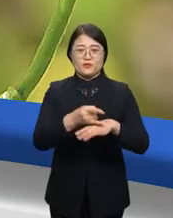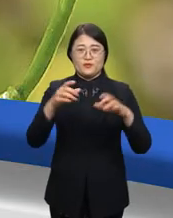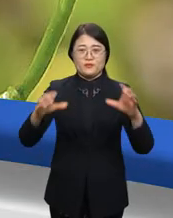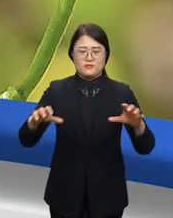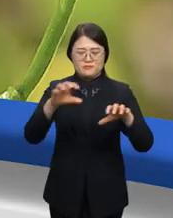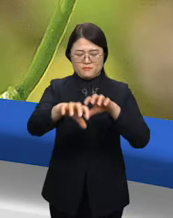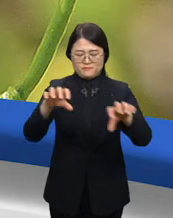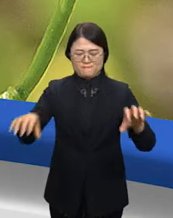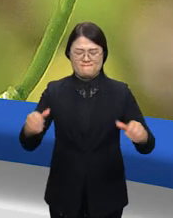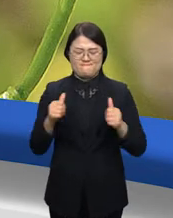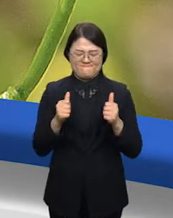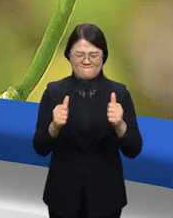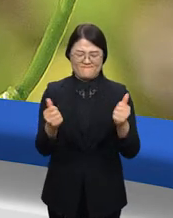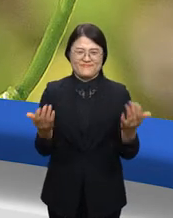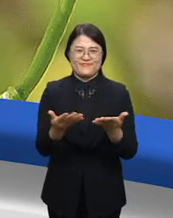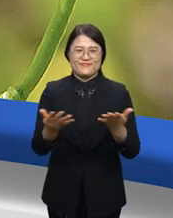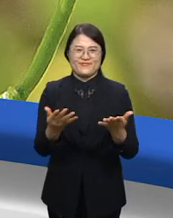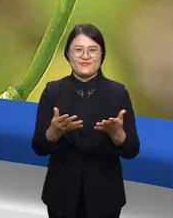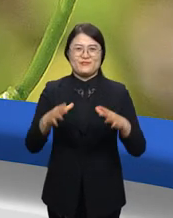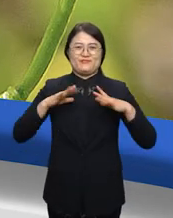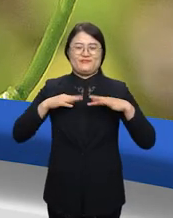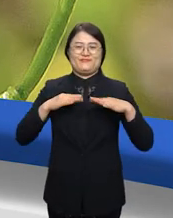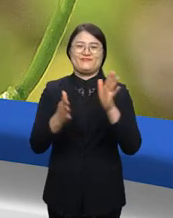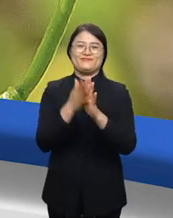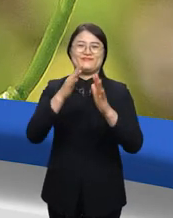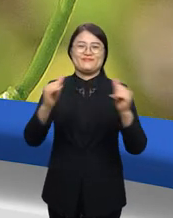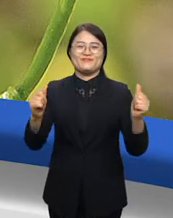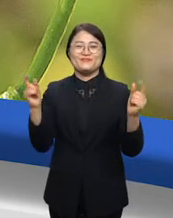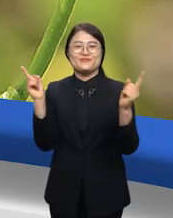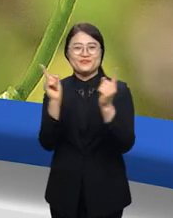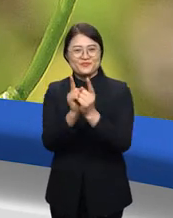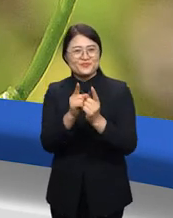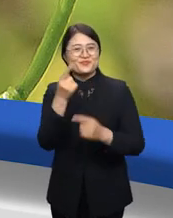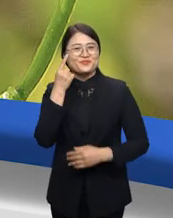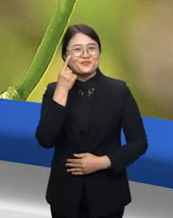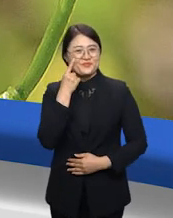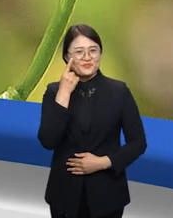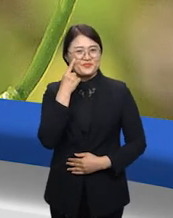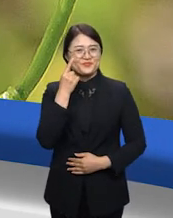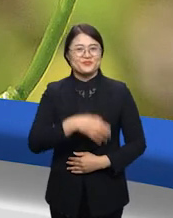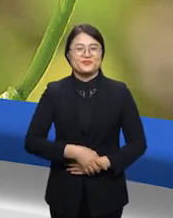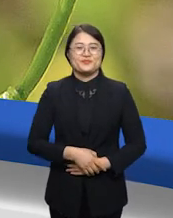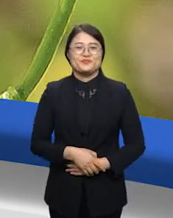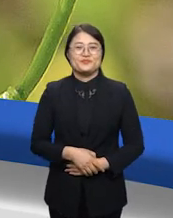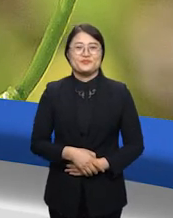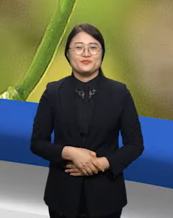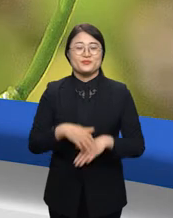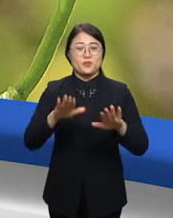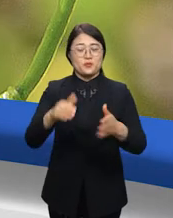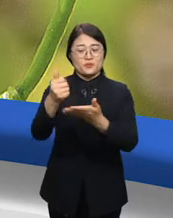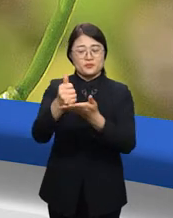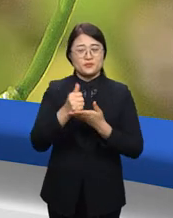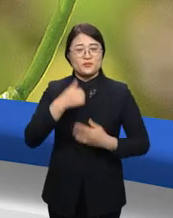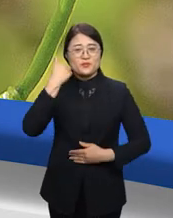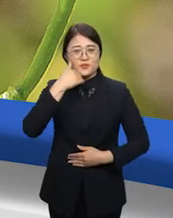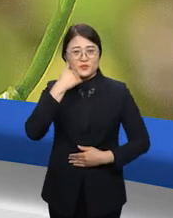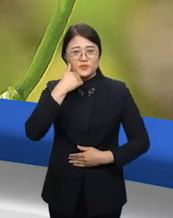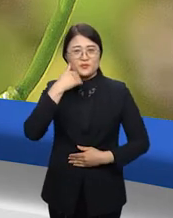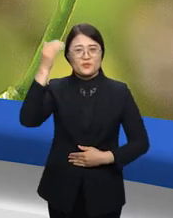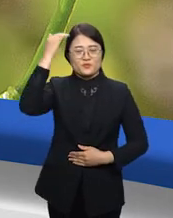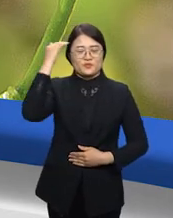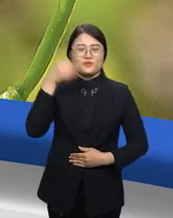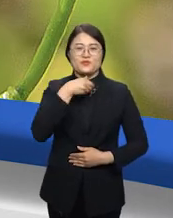이번 순서는 의왕시 곳곳에서 묵묵히 일하고 있는 자랑스러운 시민을 만나보는 의왕 인터뷰